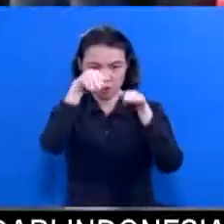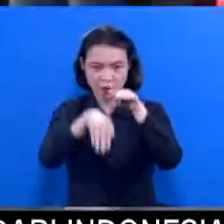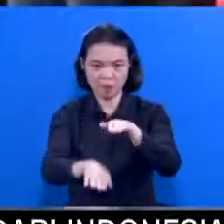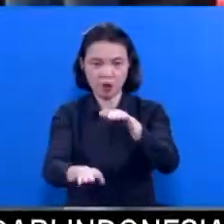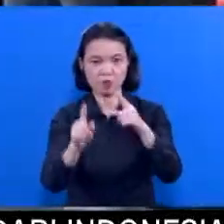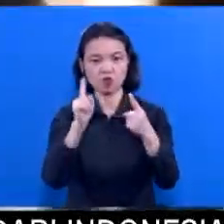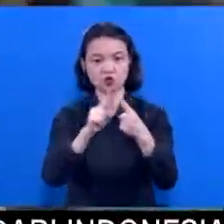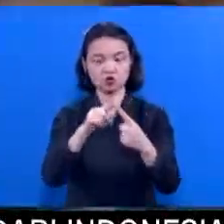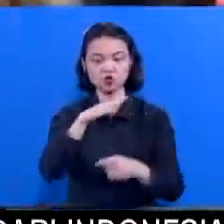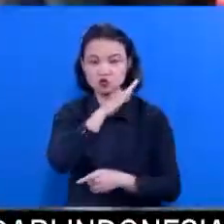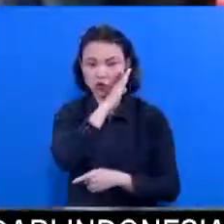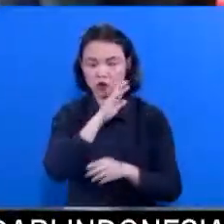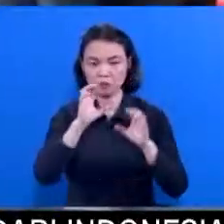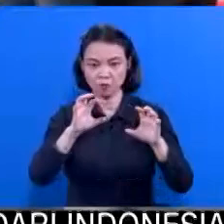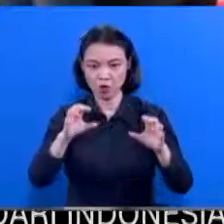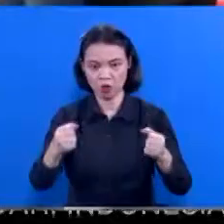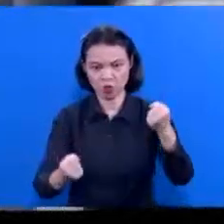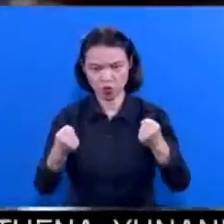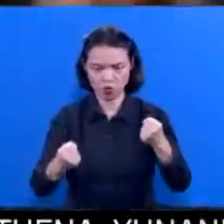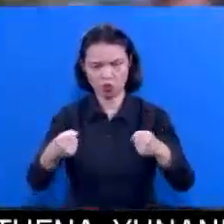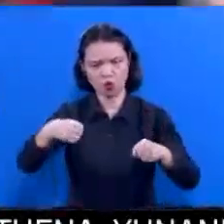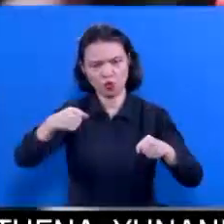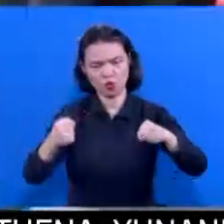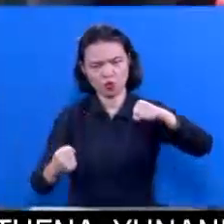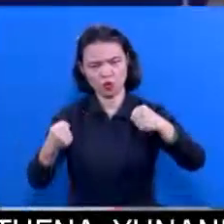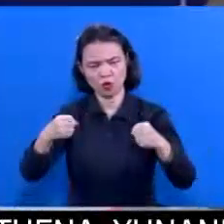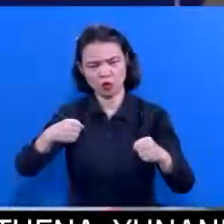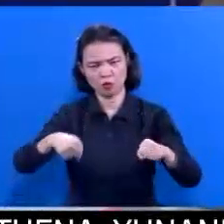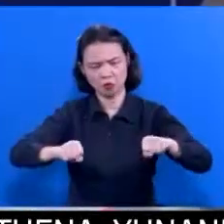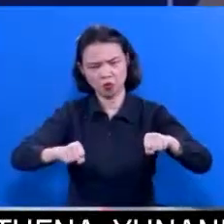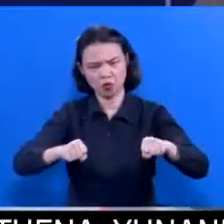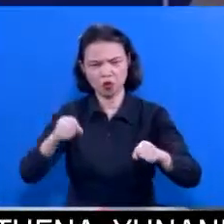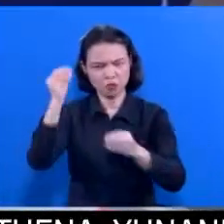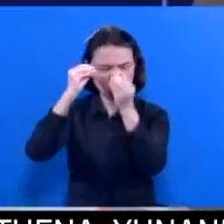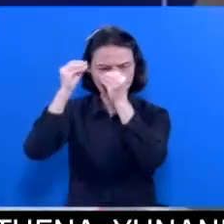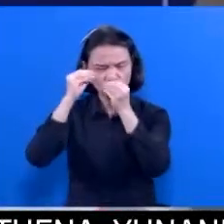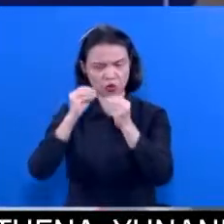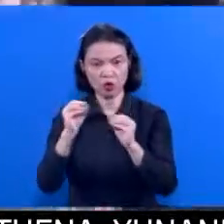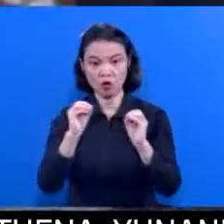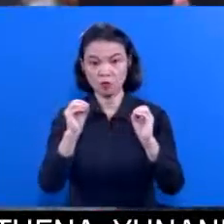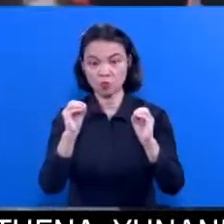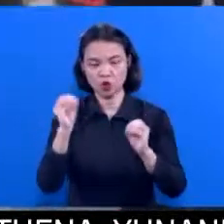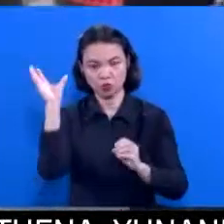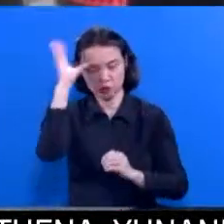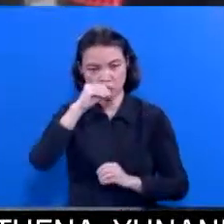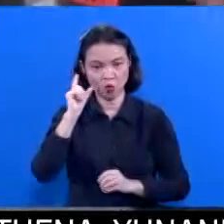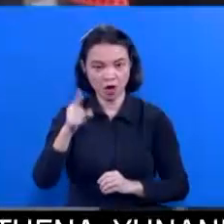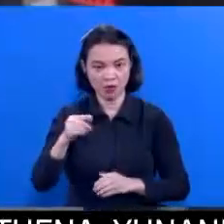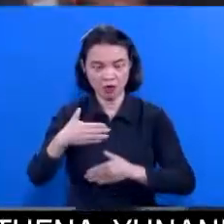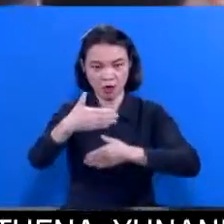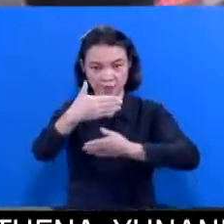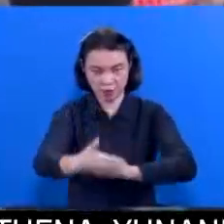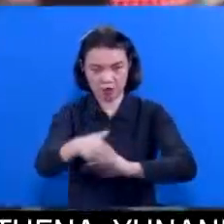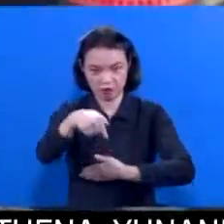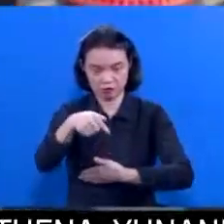Kuningan. Banyak pengendara masih kebingungan. Mereka mengaku belum mengetahui adanya penyekatan di lokasi ini.